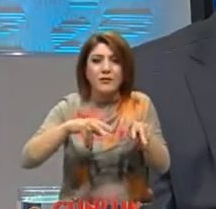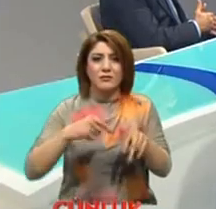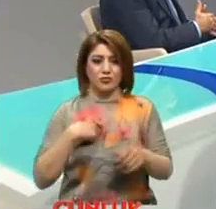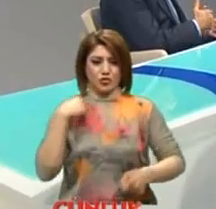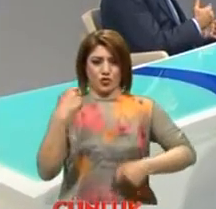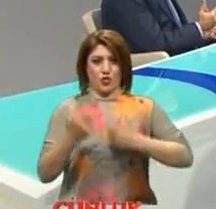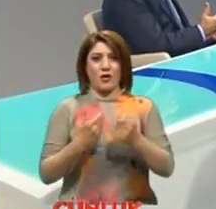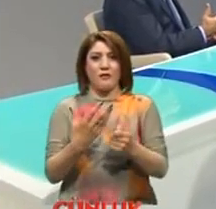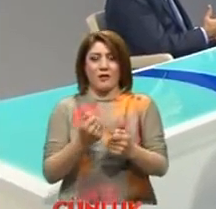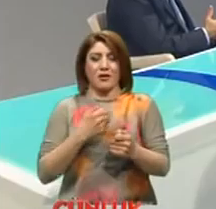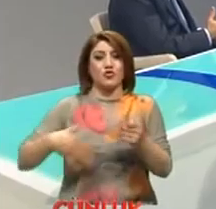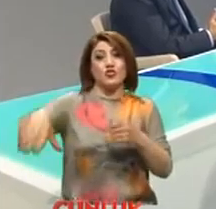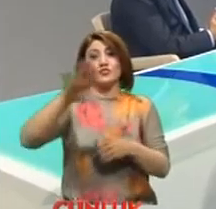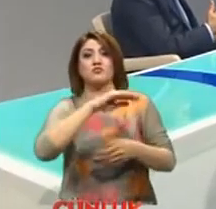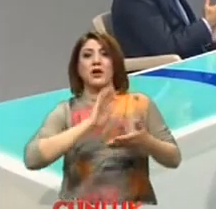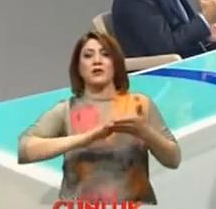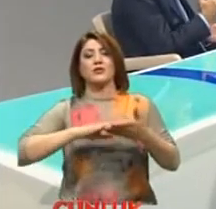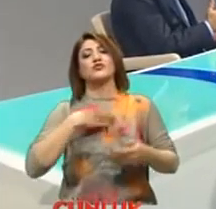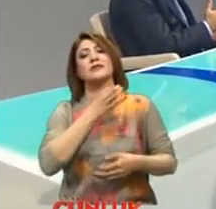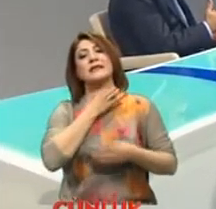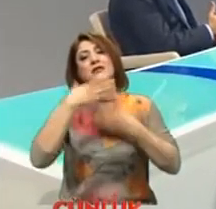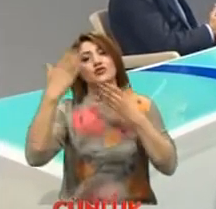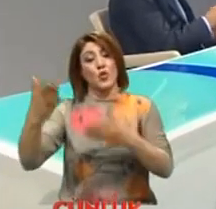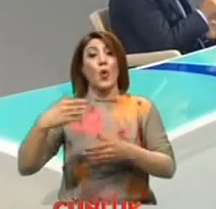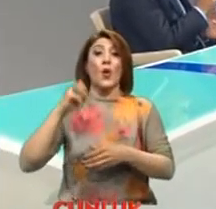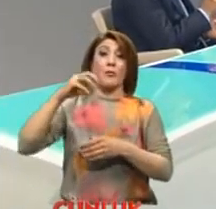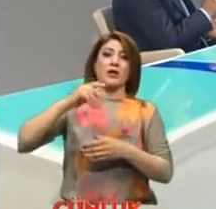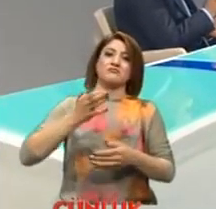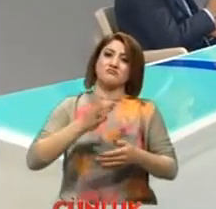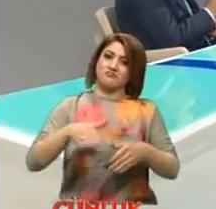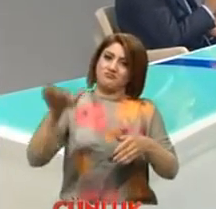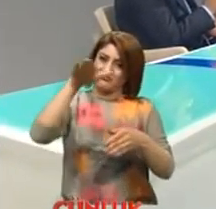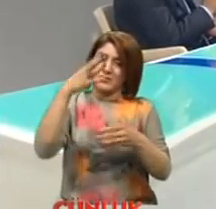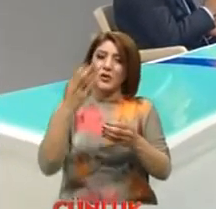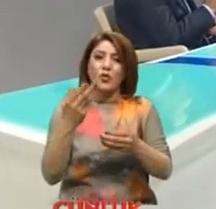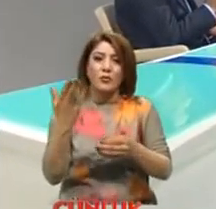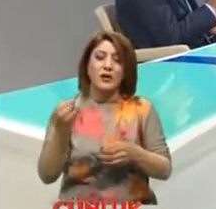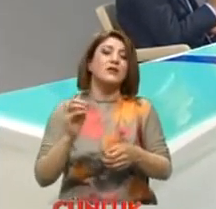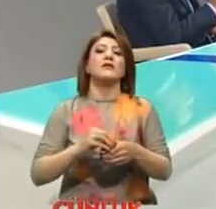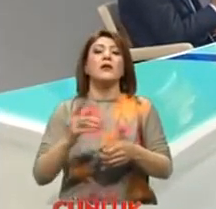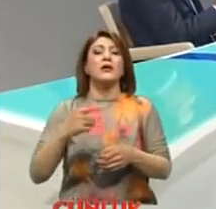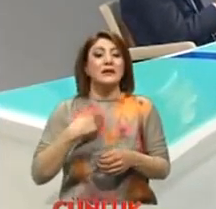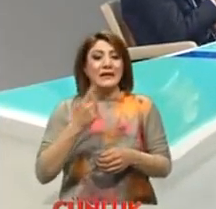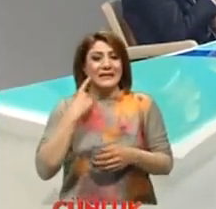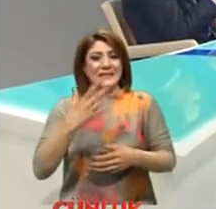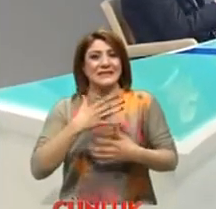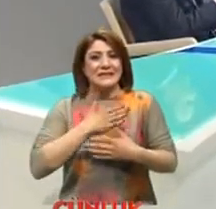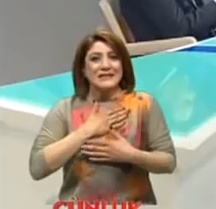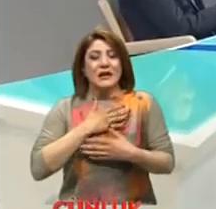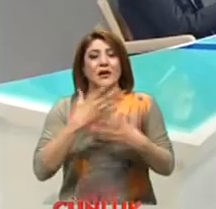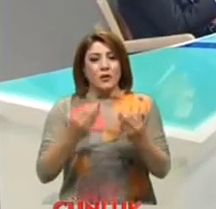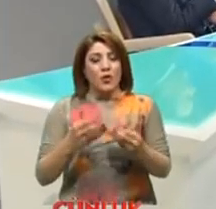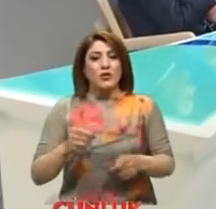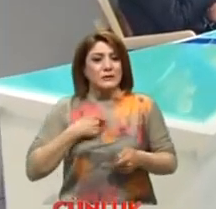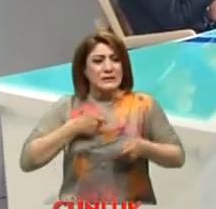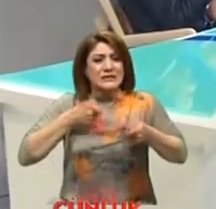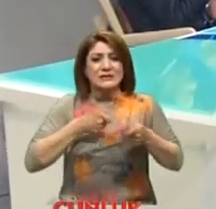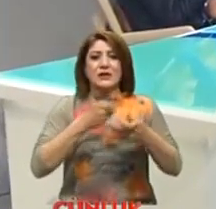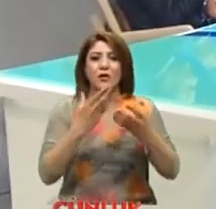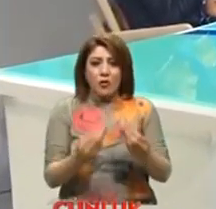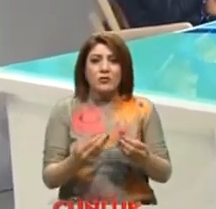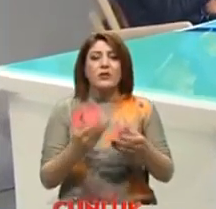görev alan bütün arkadaşlarıma teşekkür ediyorum. Öğretmenlerimiz başta olmak üzere. Bizzat onlar uyguluyor. İnanmasalar uygulayamazlar. Biz ne çok kadar baskı doğru. yaparsak yapalım, ne